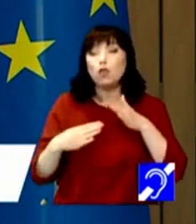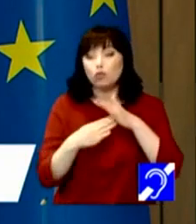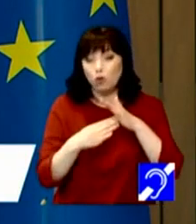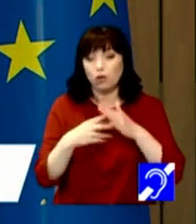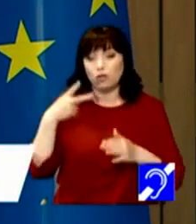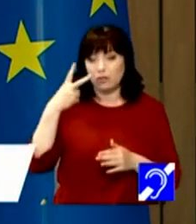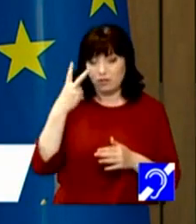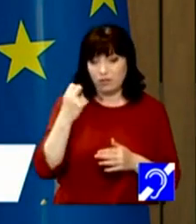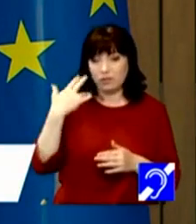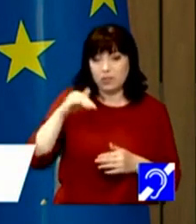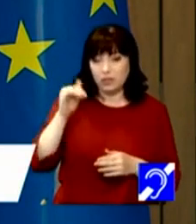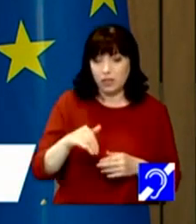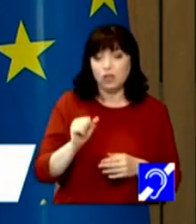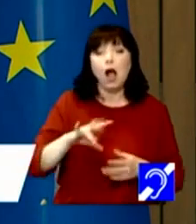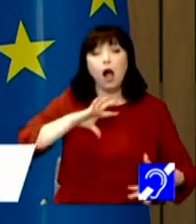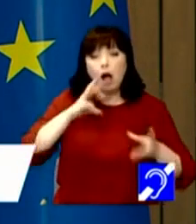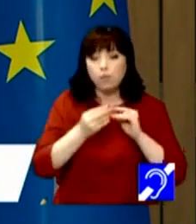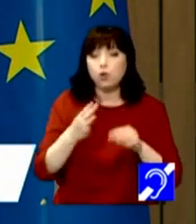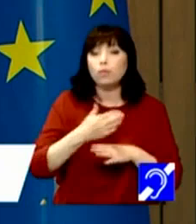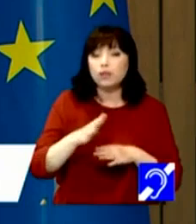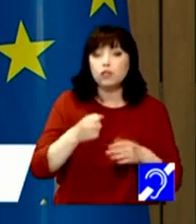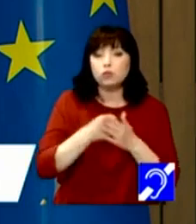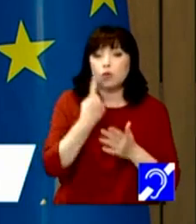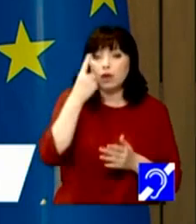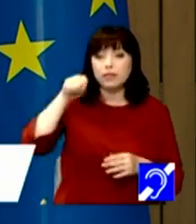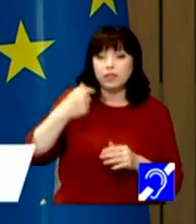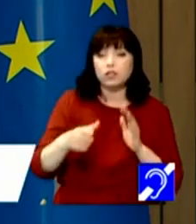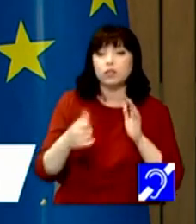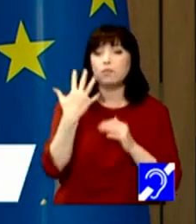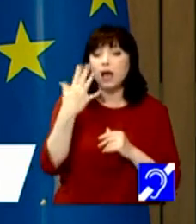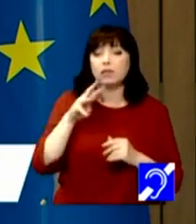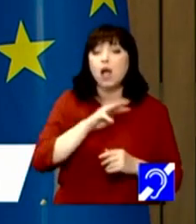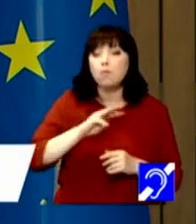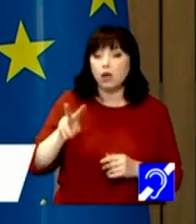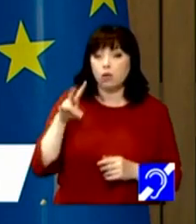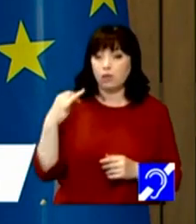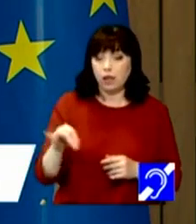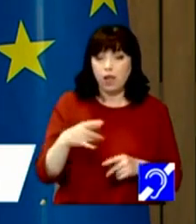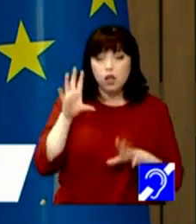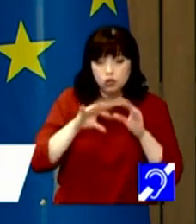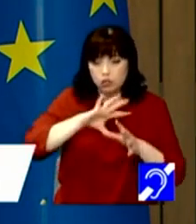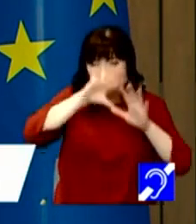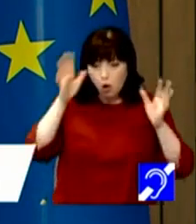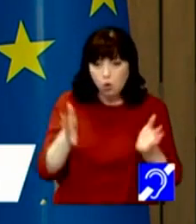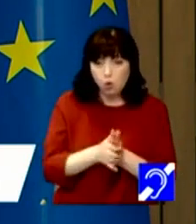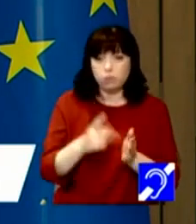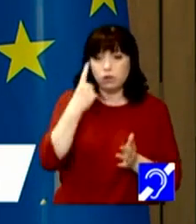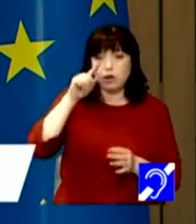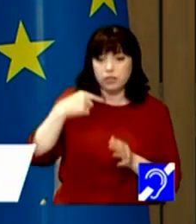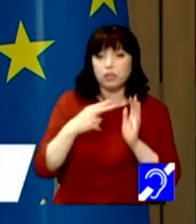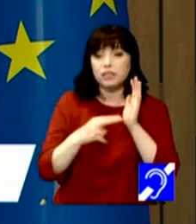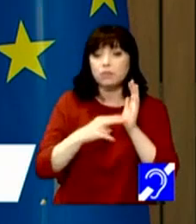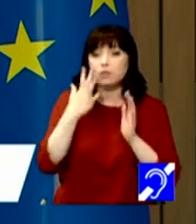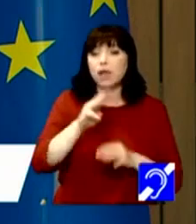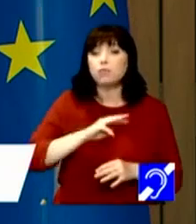iar volumul creditului până la 1,5 milioane lei. Deci este vorba de un pachet financiar de circa 1,75